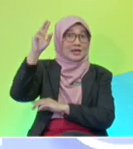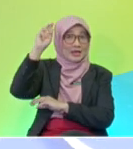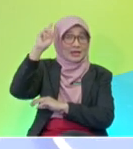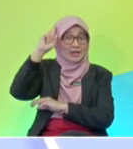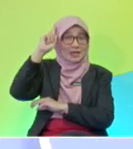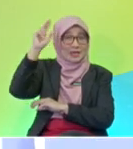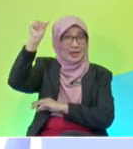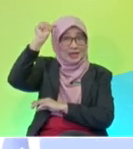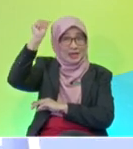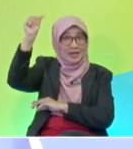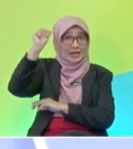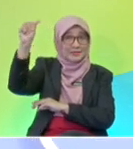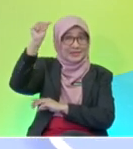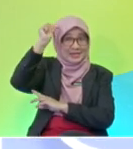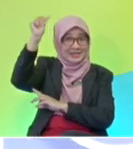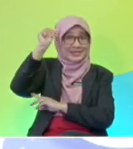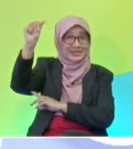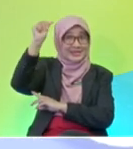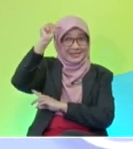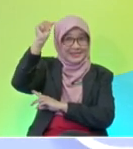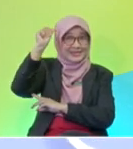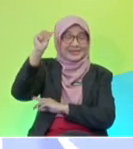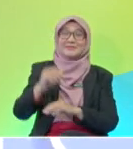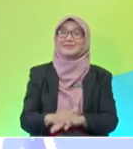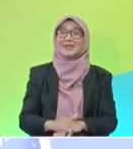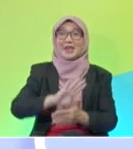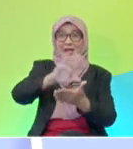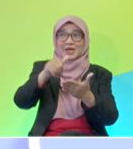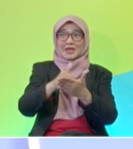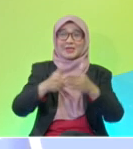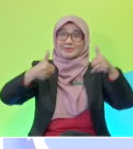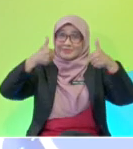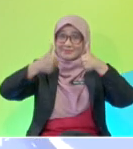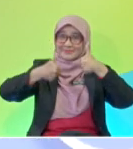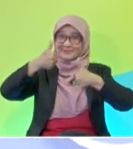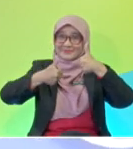khabar semua Cuba Tunjukkan ibu jari macam